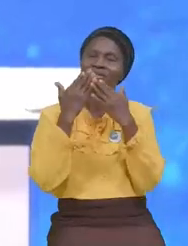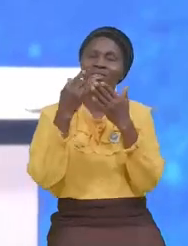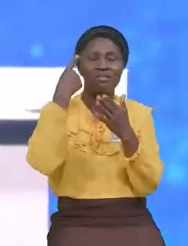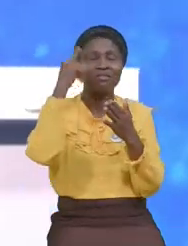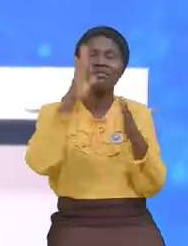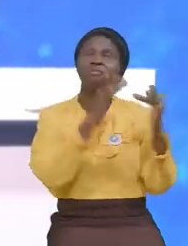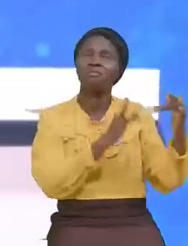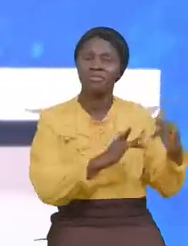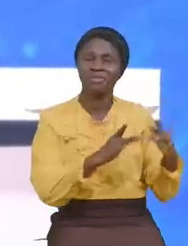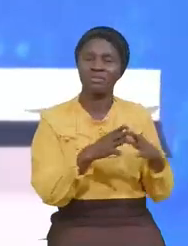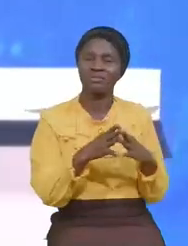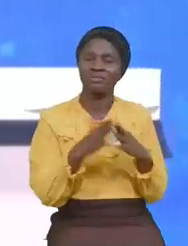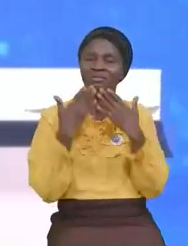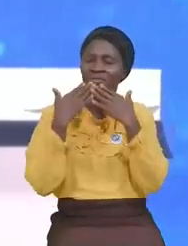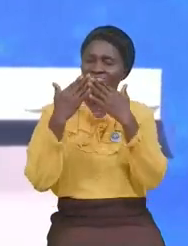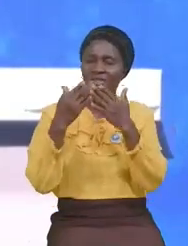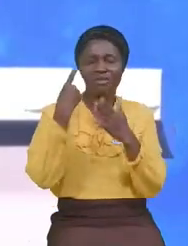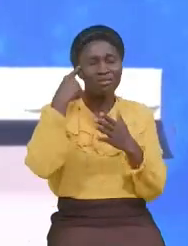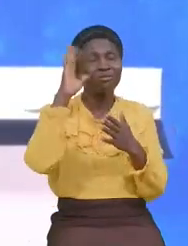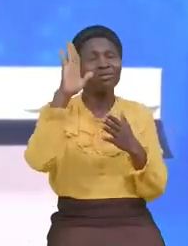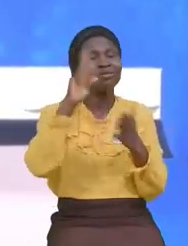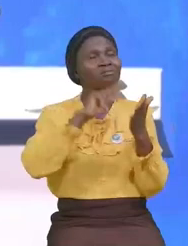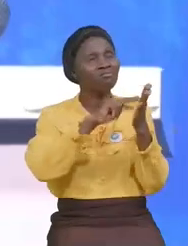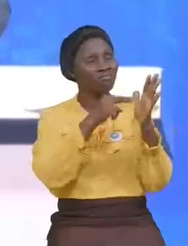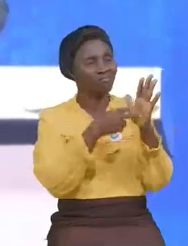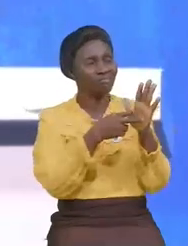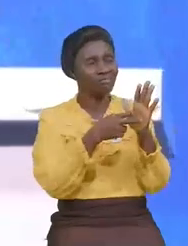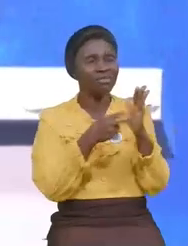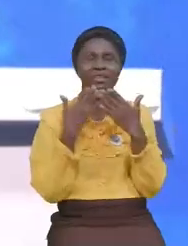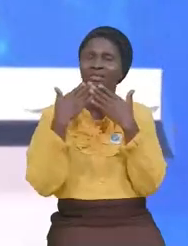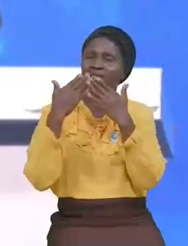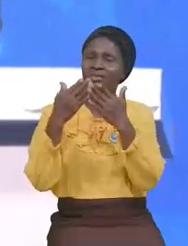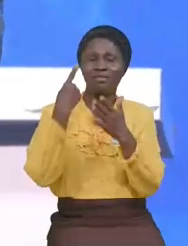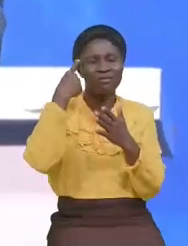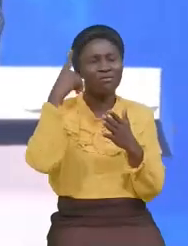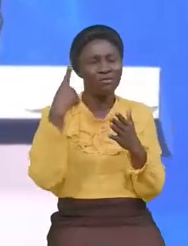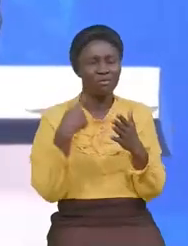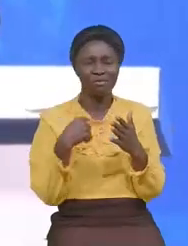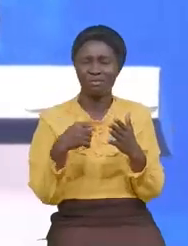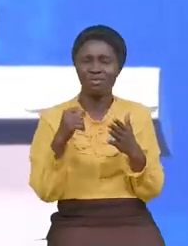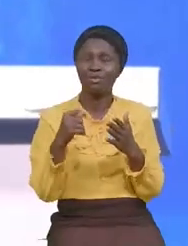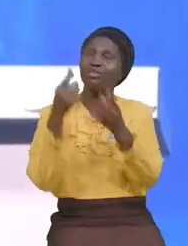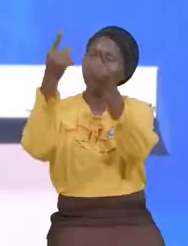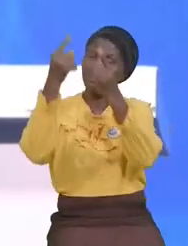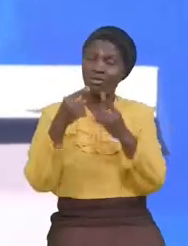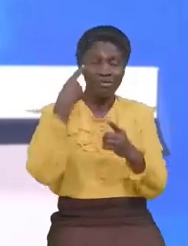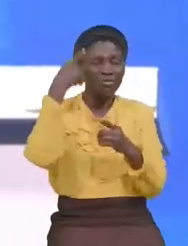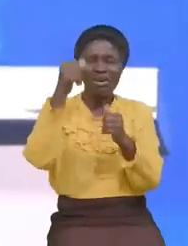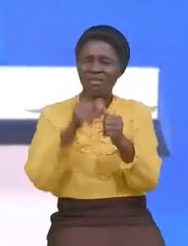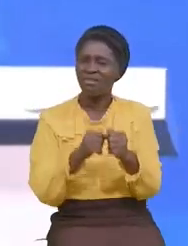ta miséricorde. Merci pour ton dessein. Merci pour le plan pour toute ta